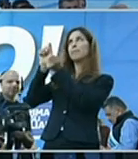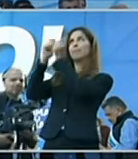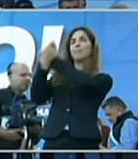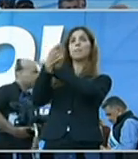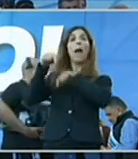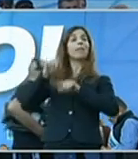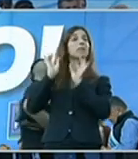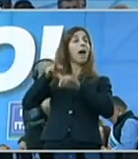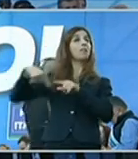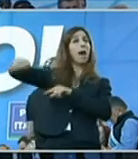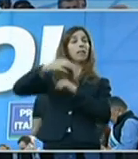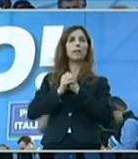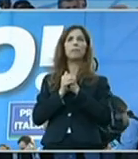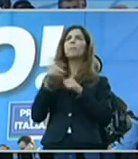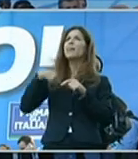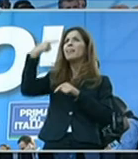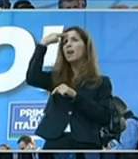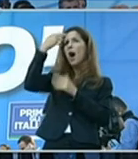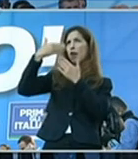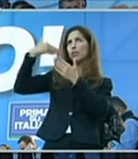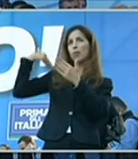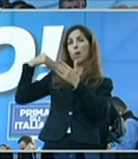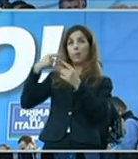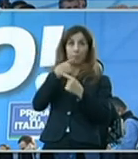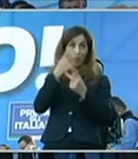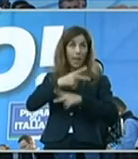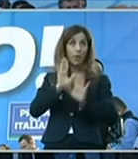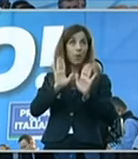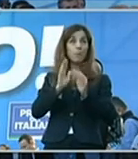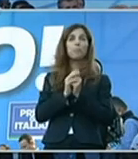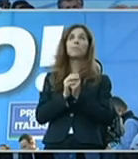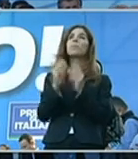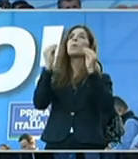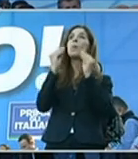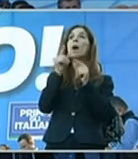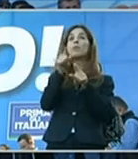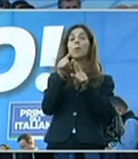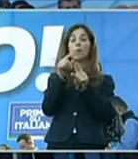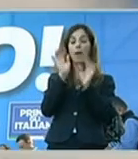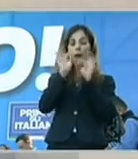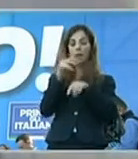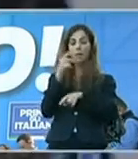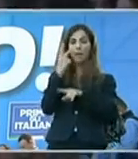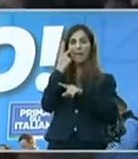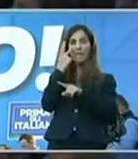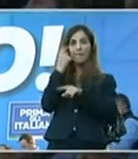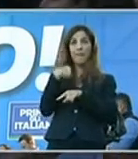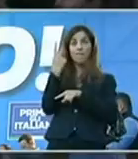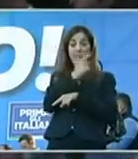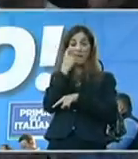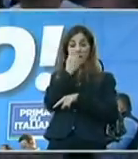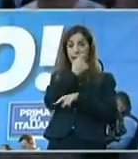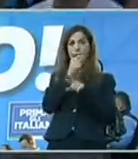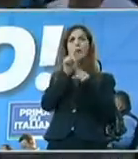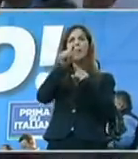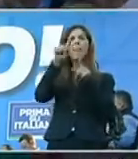chi in passato diceva, ed è vero, quando vedi la tua verità fiorire sulle labbra del tuo nemico devi